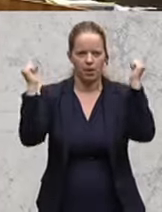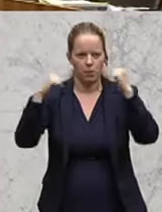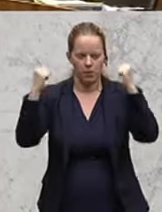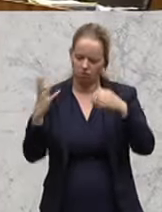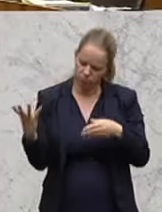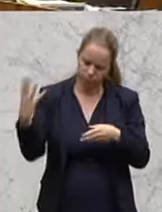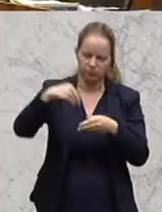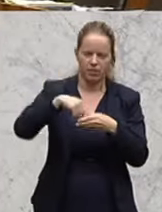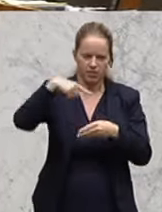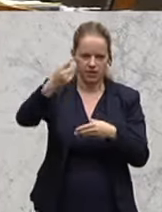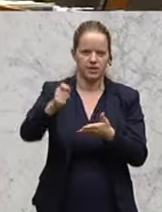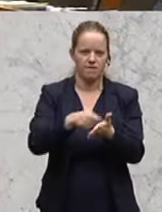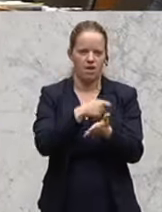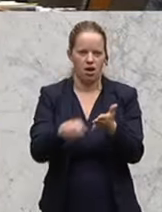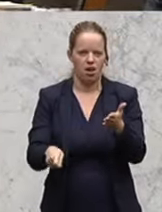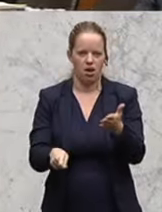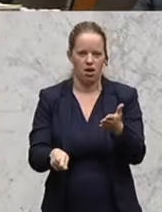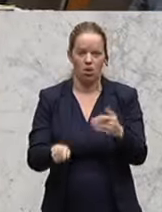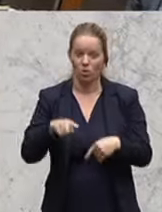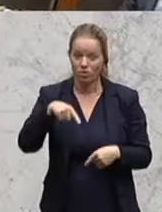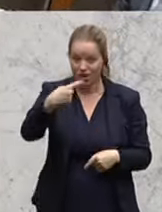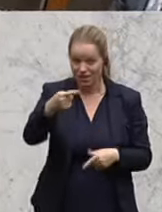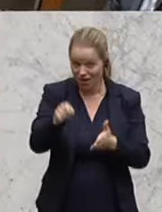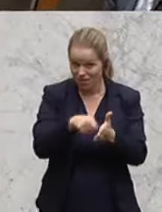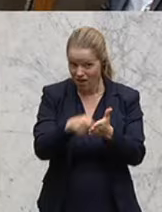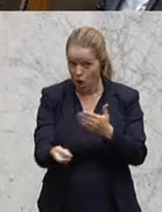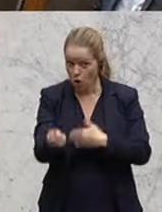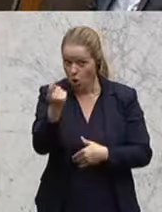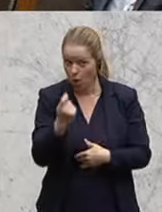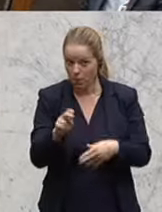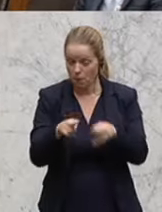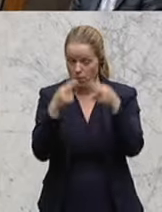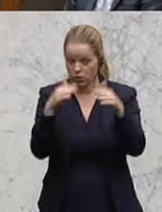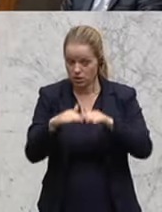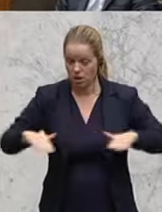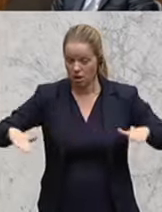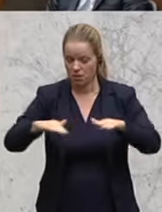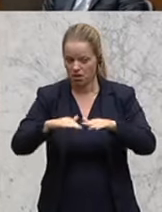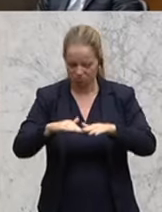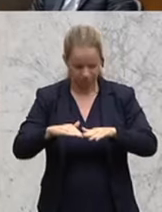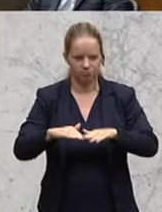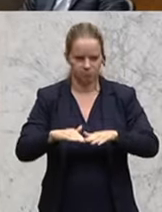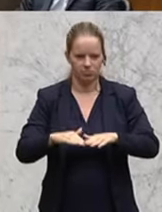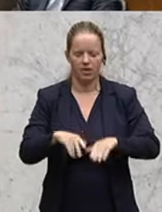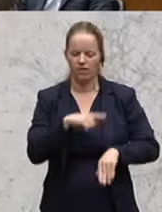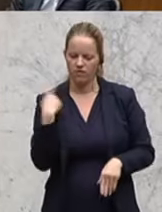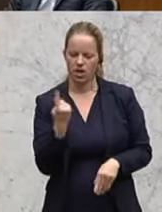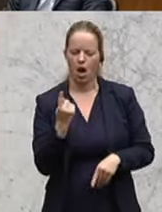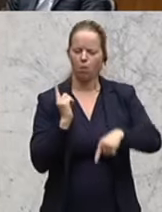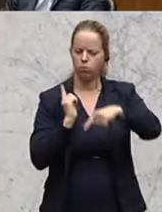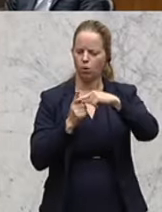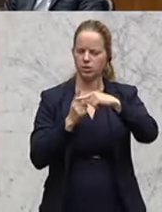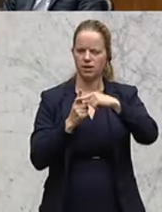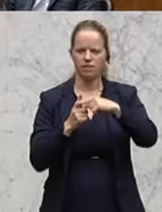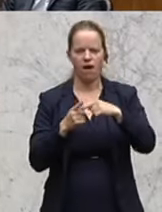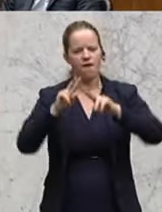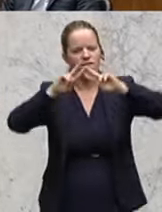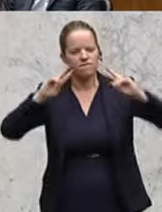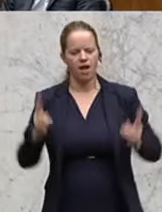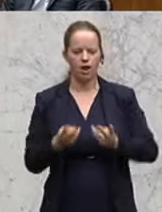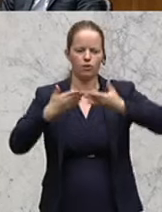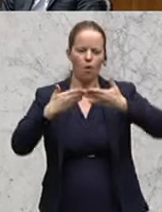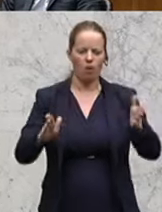nächsten Wahlen. Und wann immer die nächste Wahl kommt auf Bundesebene, wir werden da sein als die positive, weltoffene Kraft der Veränderung.